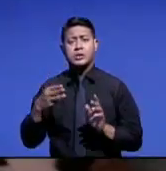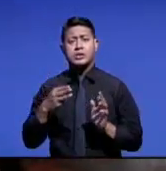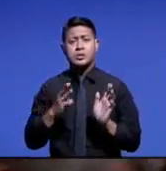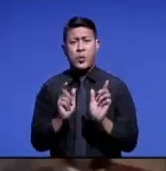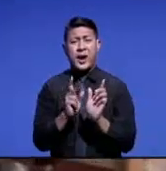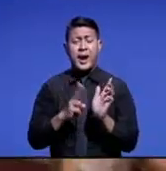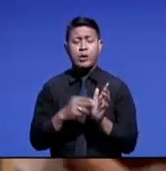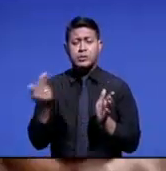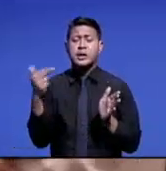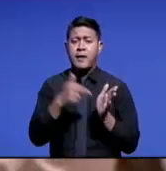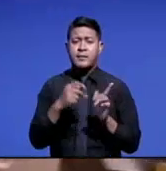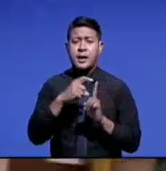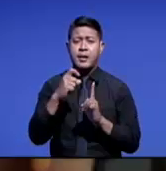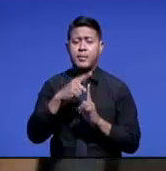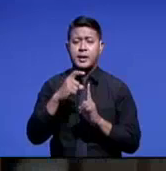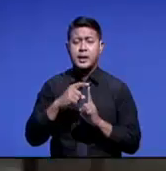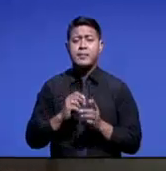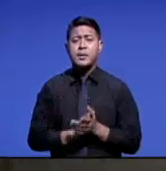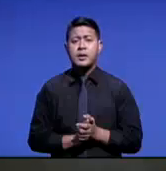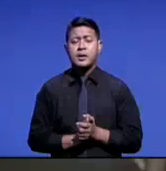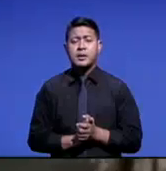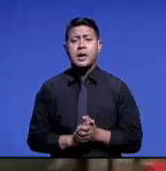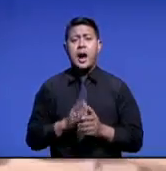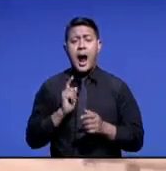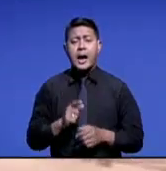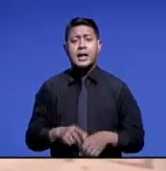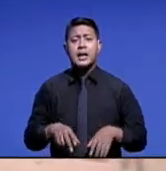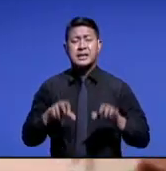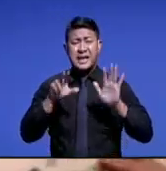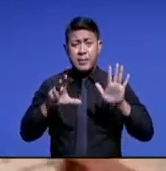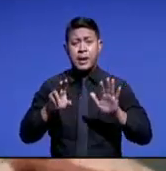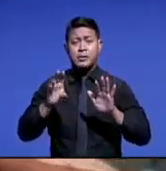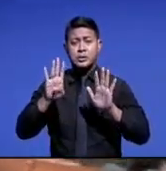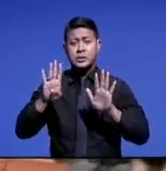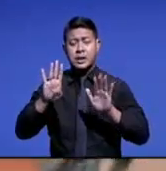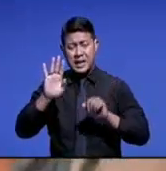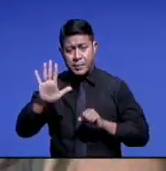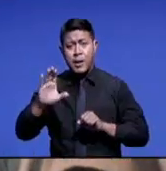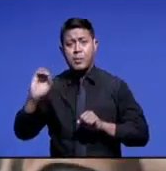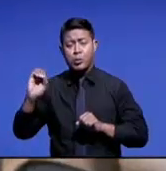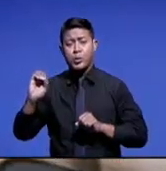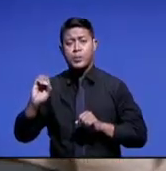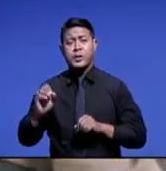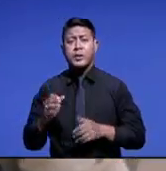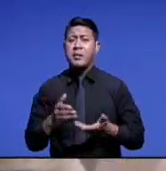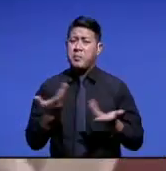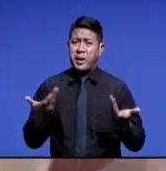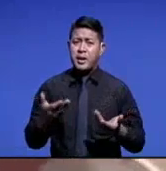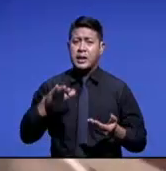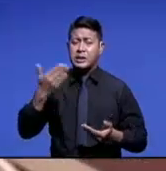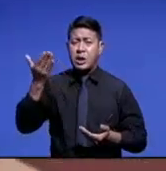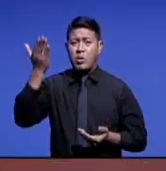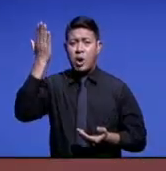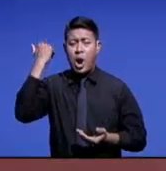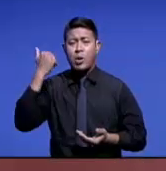DPT. Sebanyak 825 WNI menggunakan hak pilihnya di TPS. Hal itu berbeda pada tahun 2014, di mana